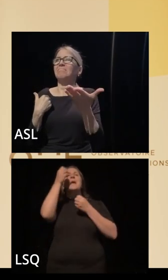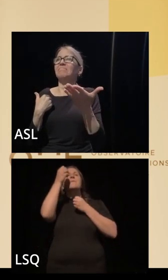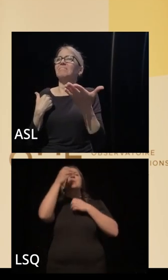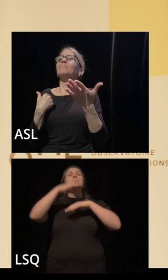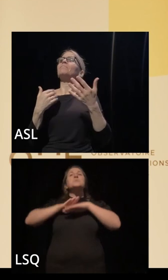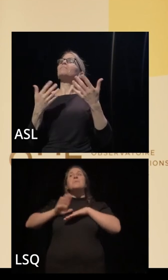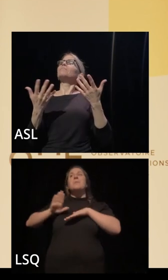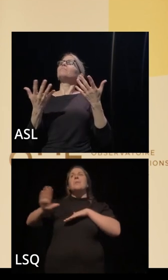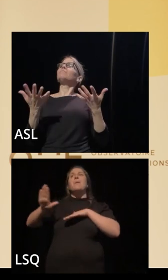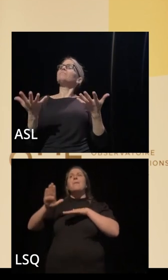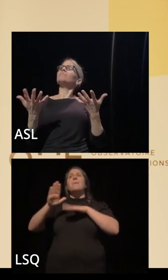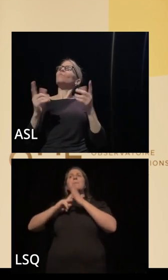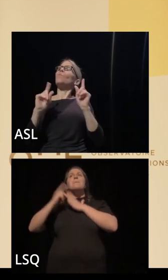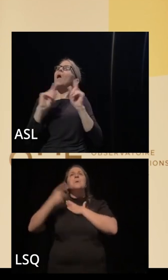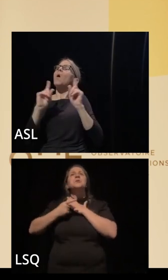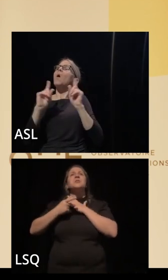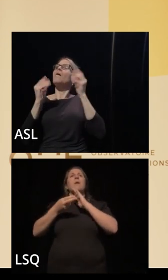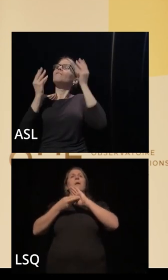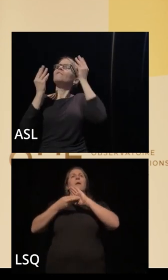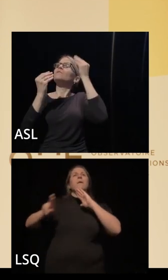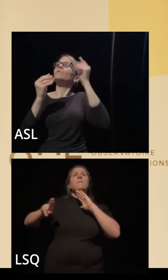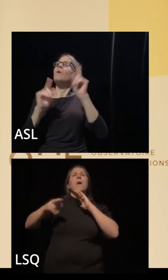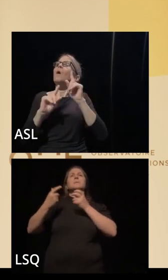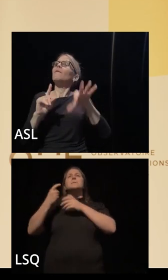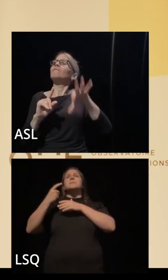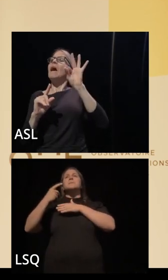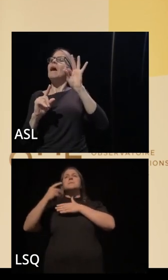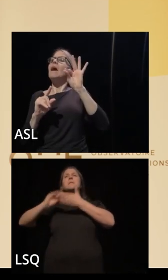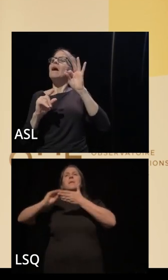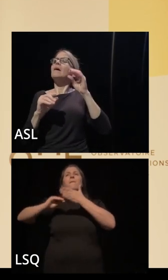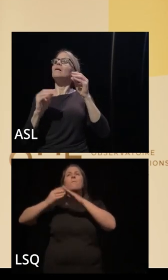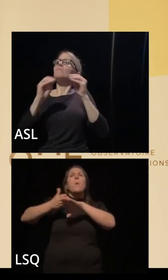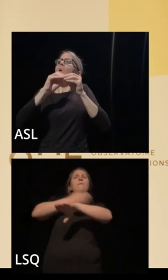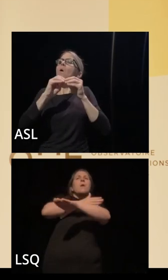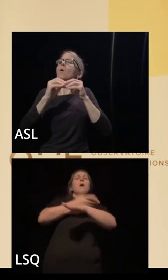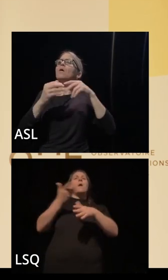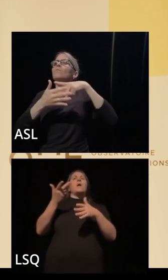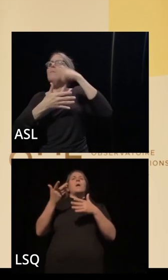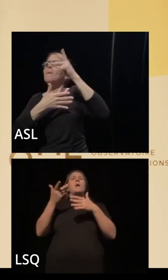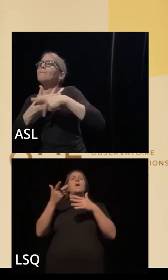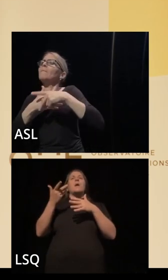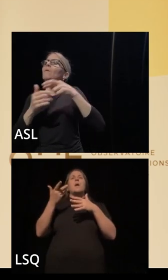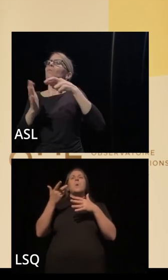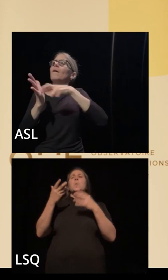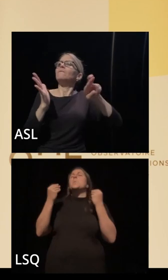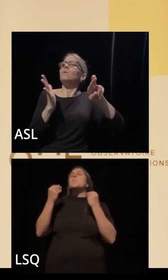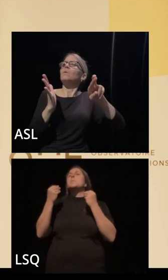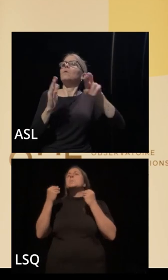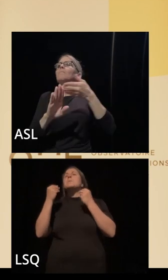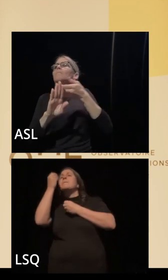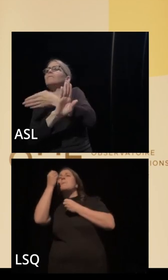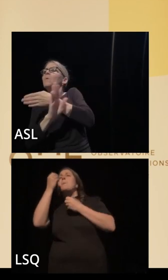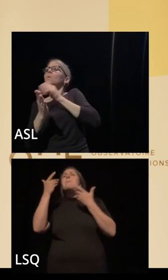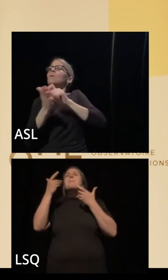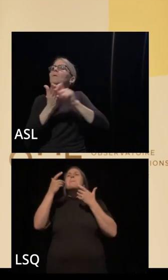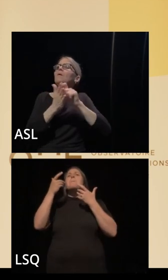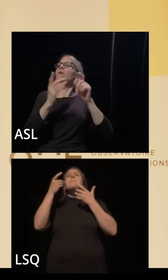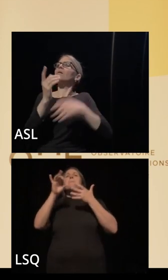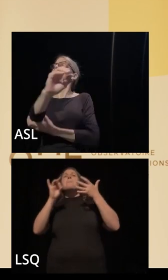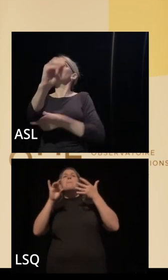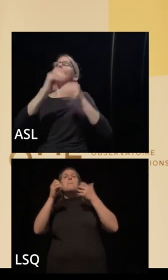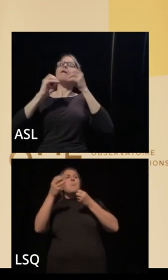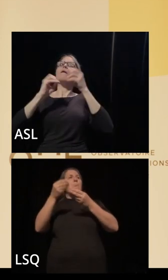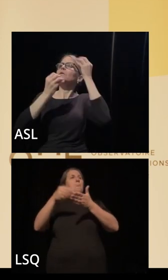sur ce que tu présentes, des références, le travail précédent, le projet à vue d'eau, ton projet en cours? Est-ce que des références qui